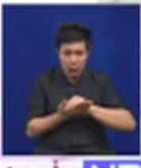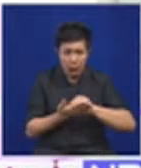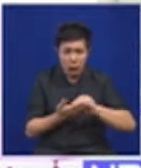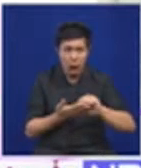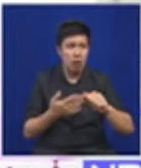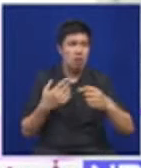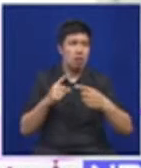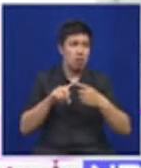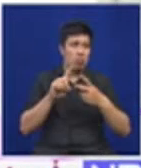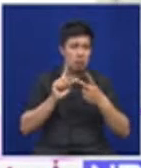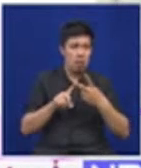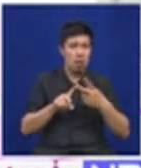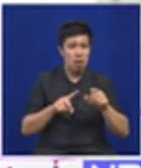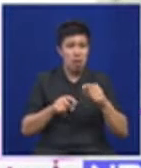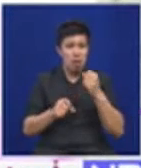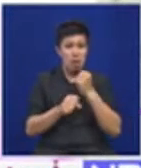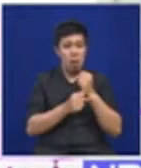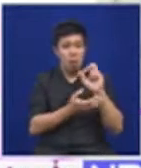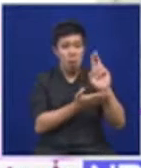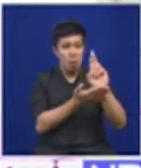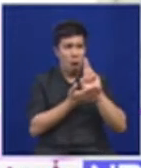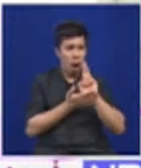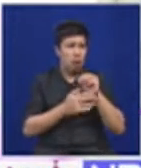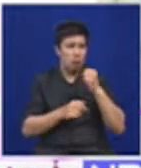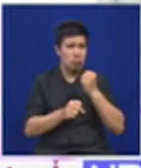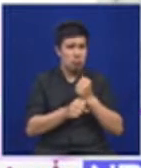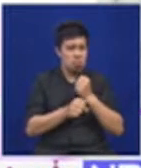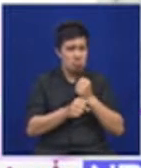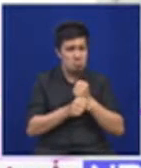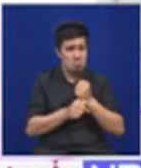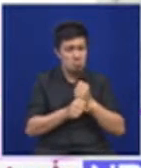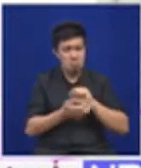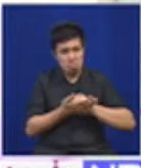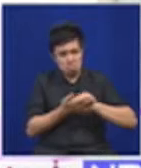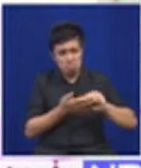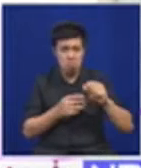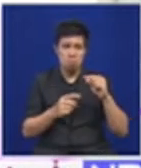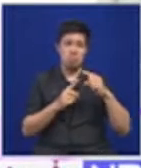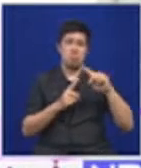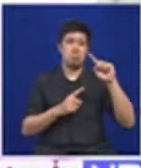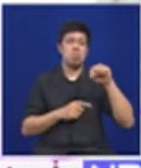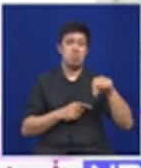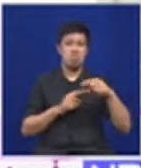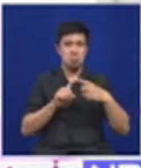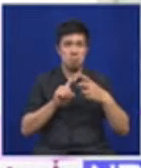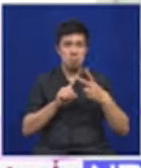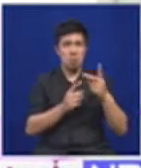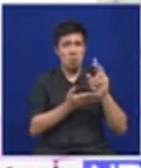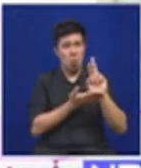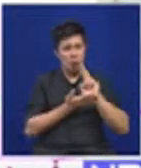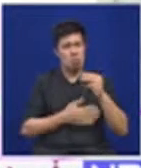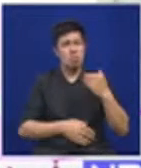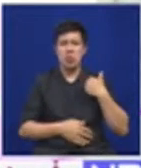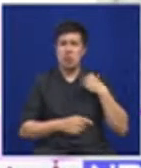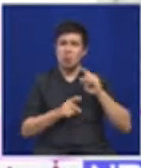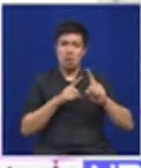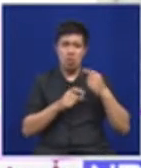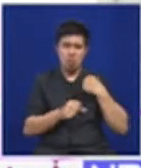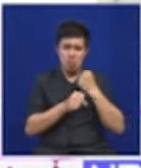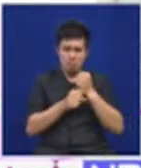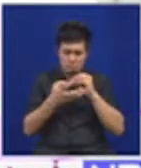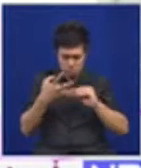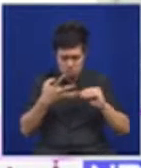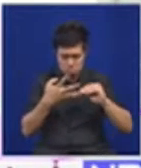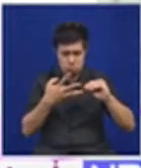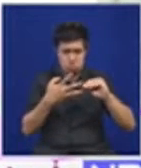านทราบไหมครับปัจจุบันจังหวัดบึงการได้รับรางวัลกำจัดขยะต้นทางได้เป็นอันดับ1นะฮะได้รับรางวัลดังนั้นเราเปลี่ยนขยะเป็นมูล